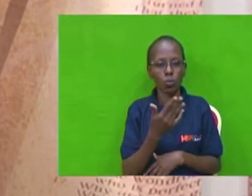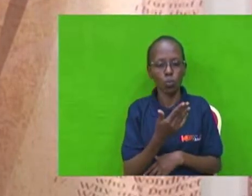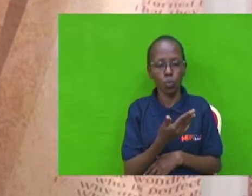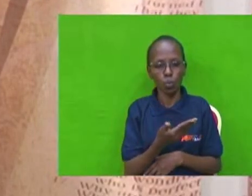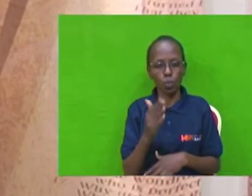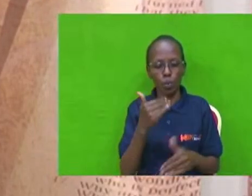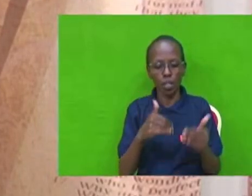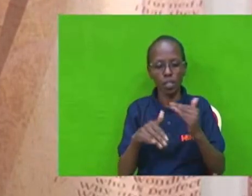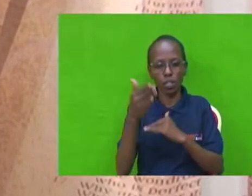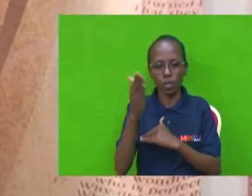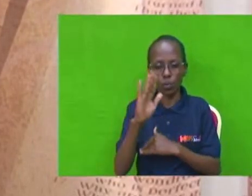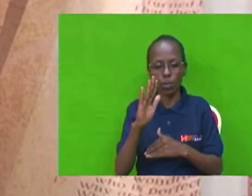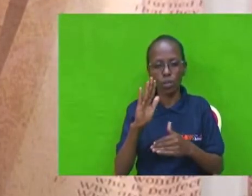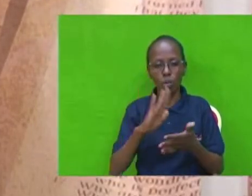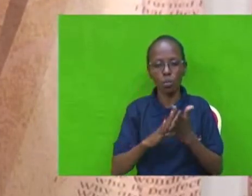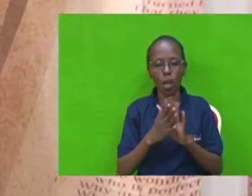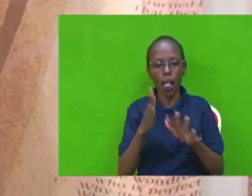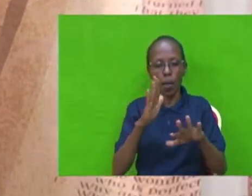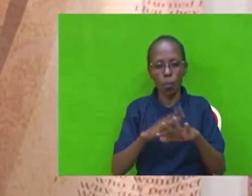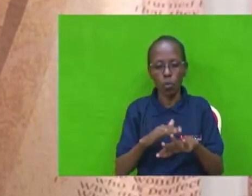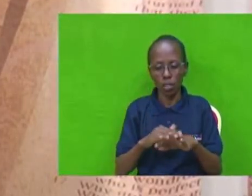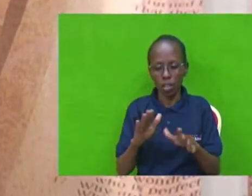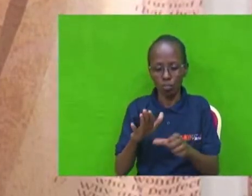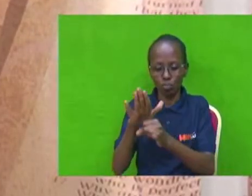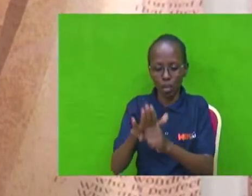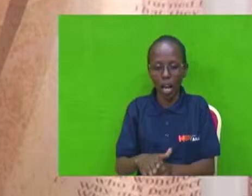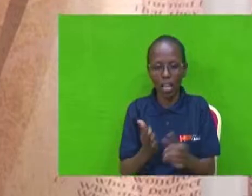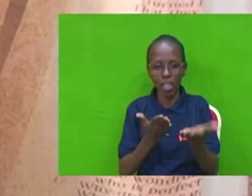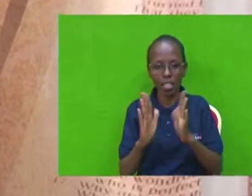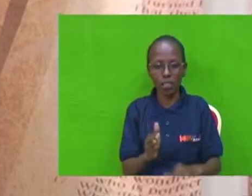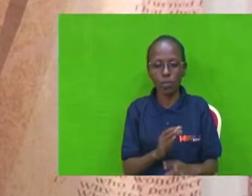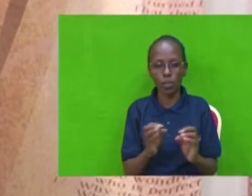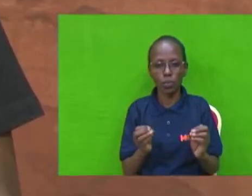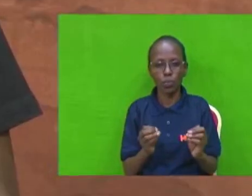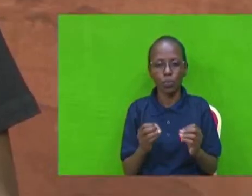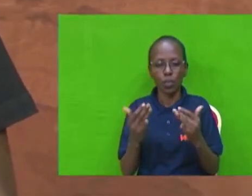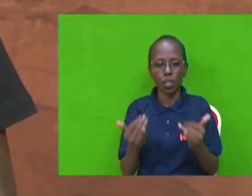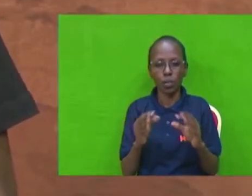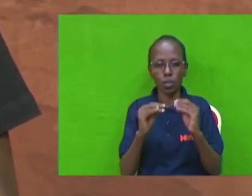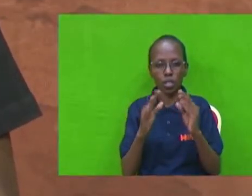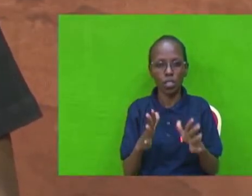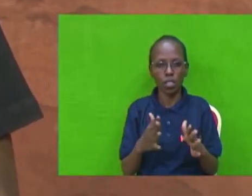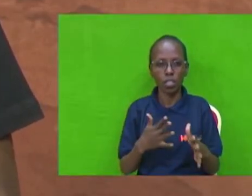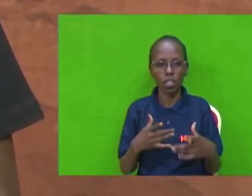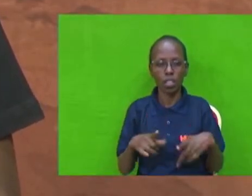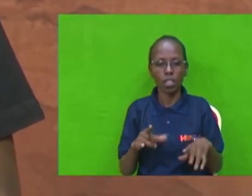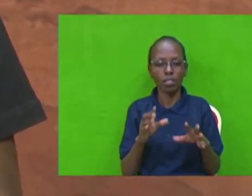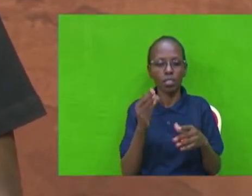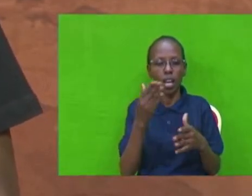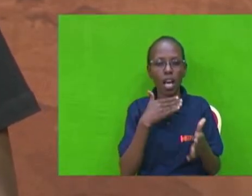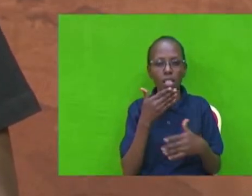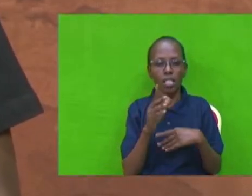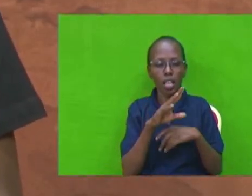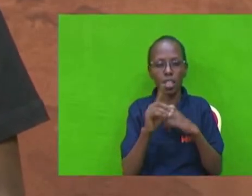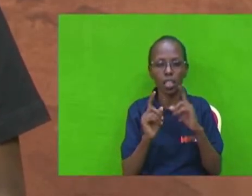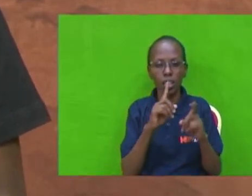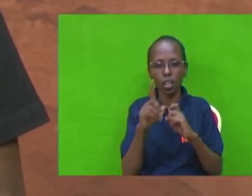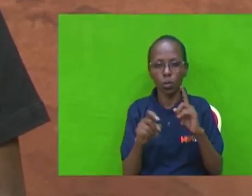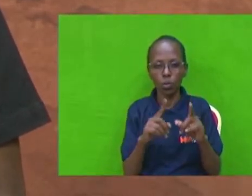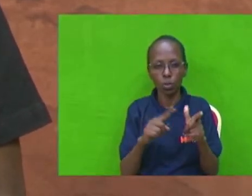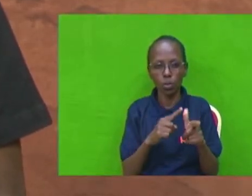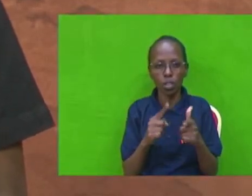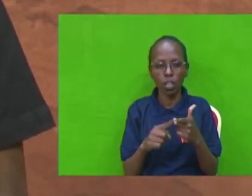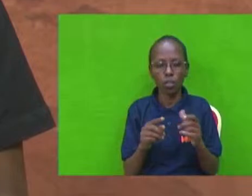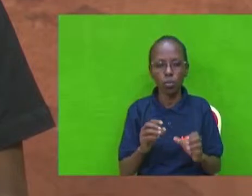iko sawa. Na huyu bwana naye asinyanyaze ule mtumwa. Ninashukuru. Sasa walimu, labda tuchangamkie maswali alafu